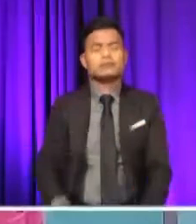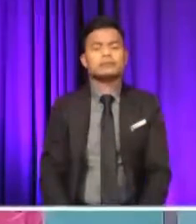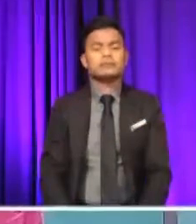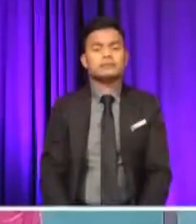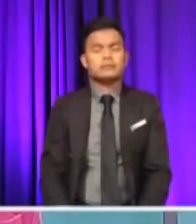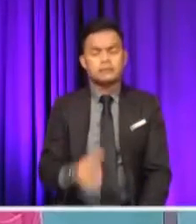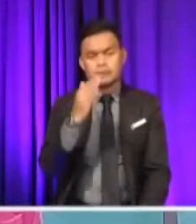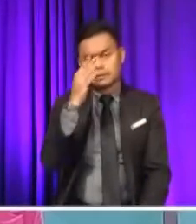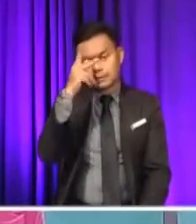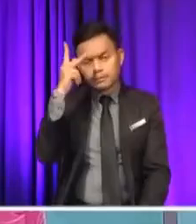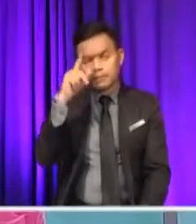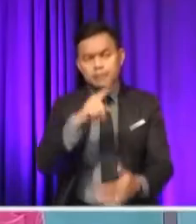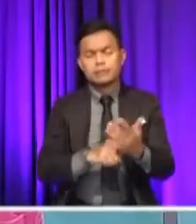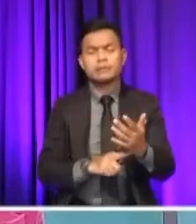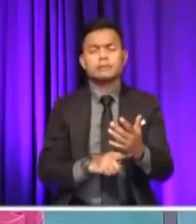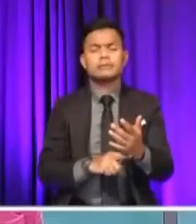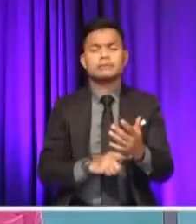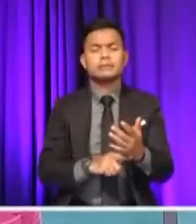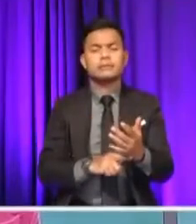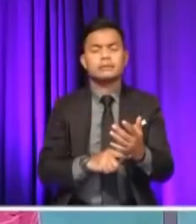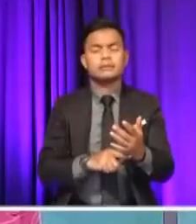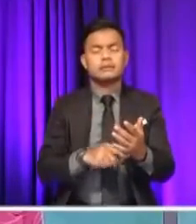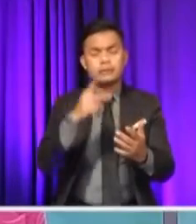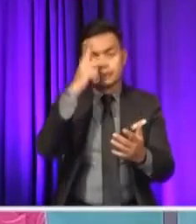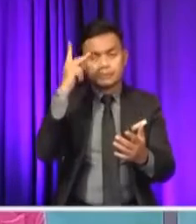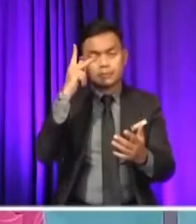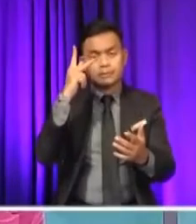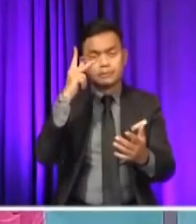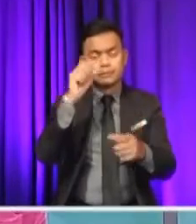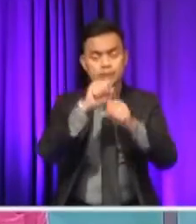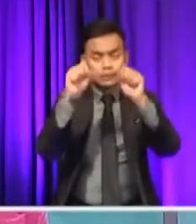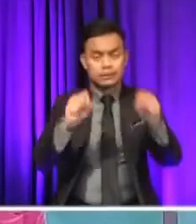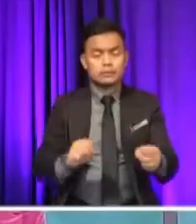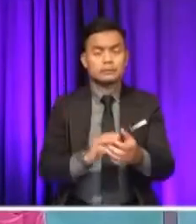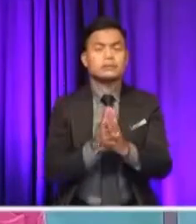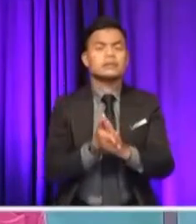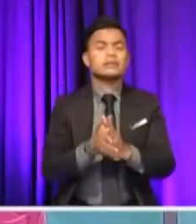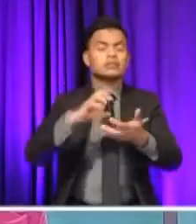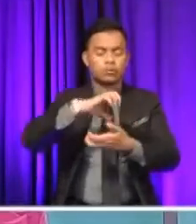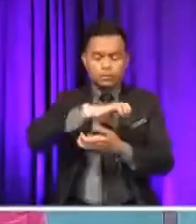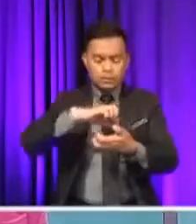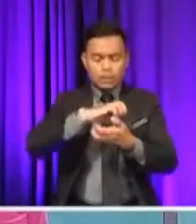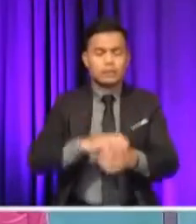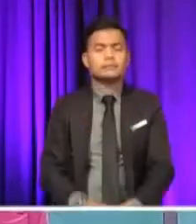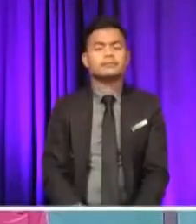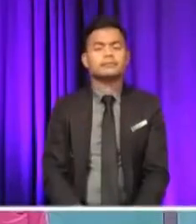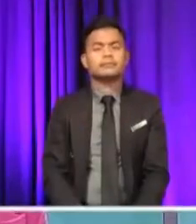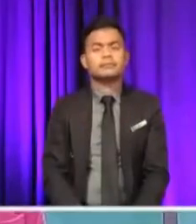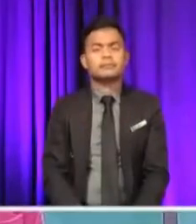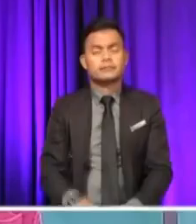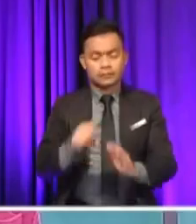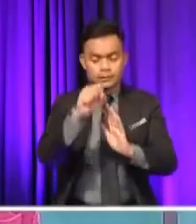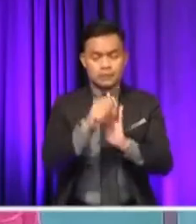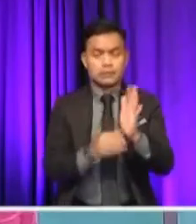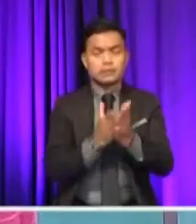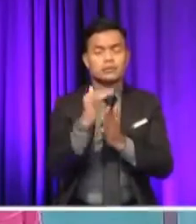tekanan. Kalau sistem kita terlebih tekanan, dia akan menyebabkan sistem jadi rosak. Okey. Okey,